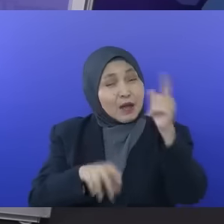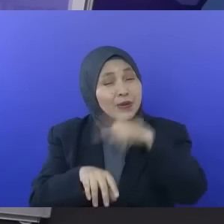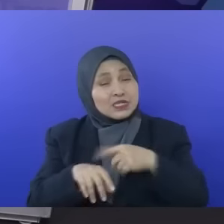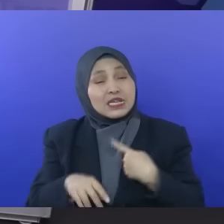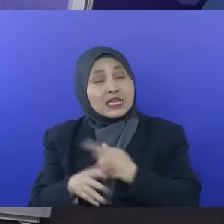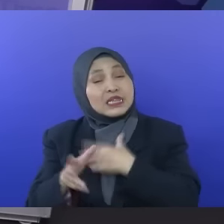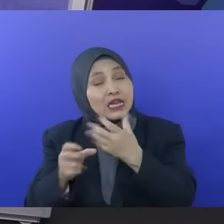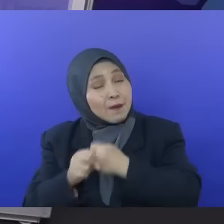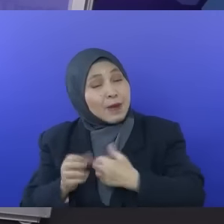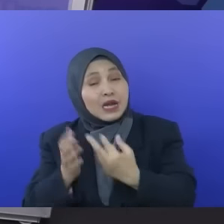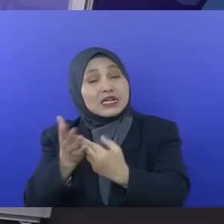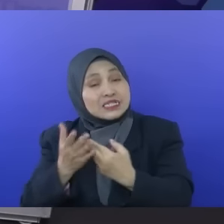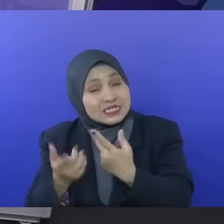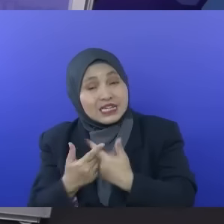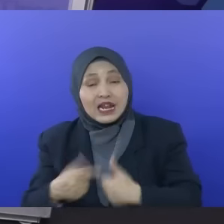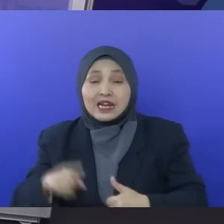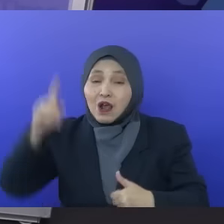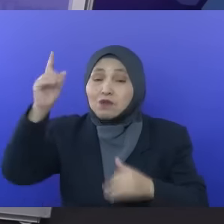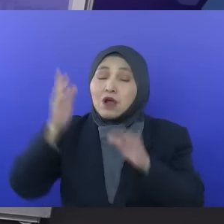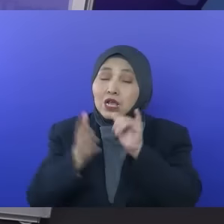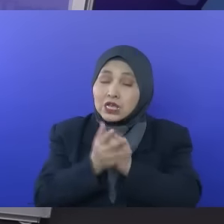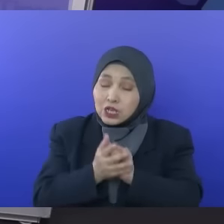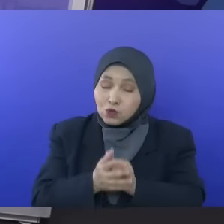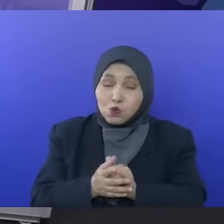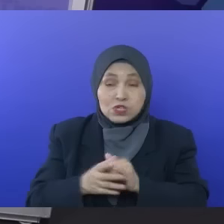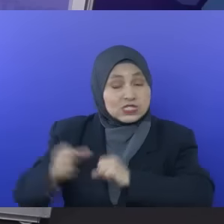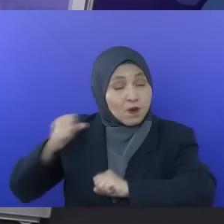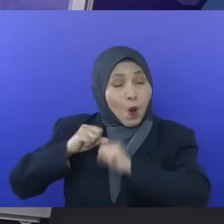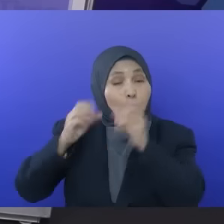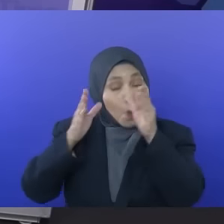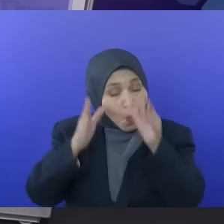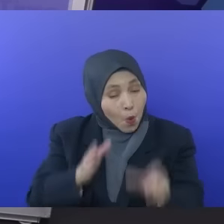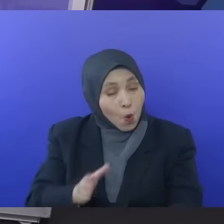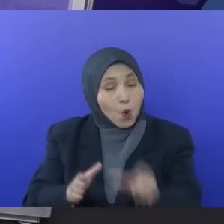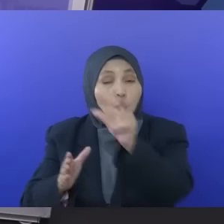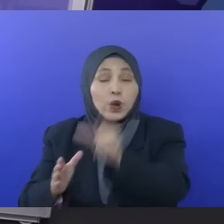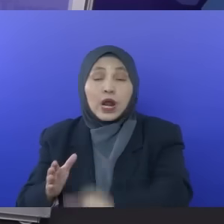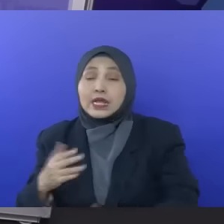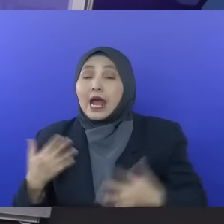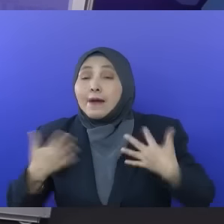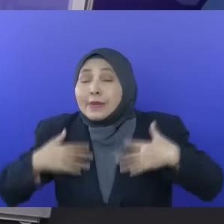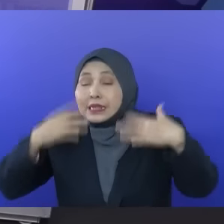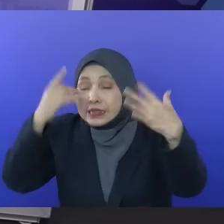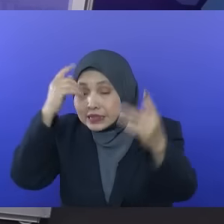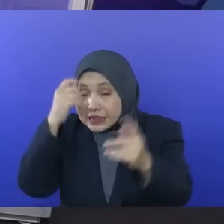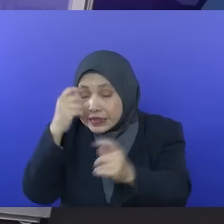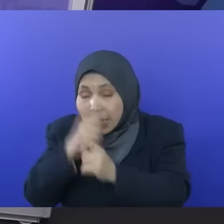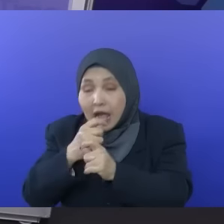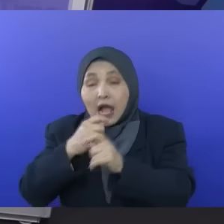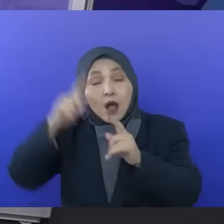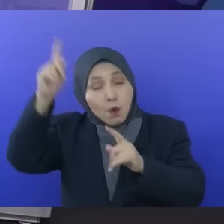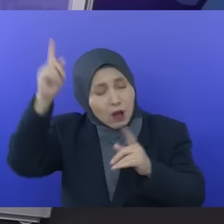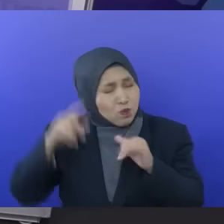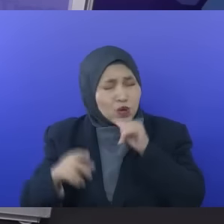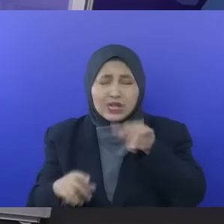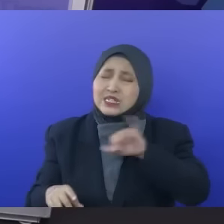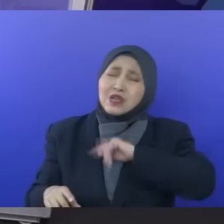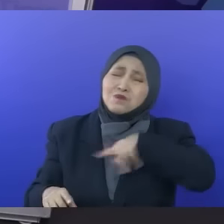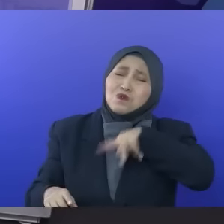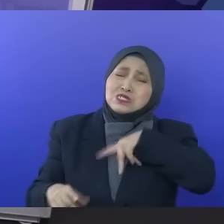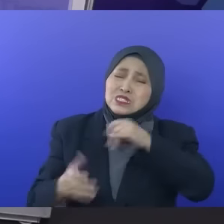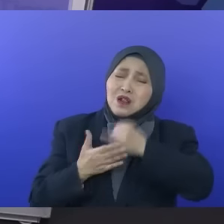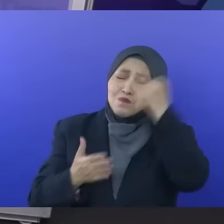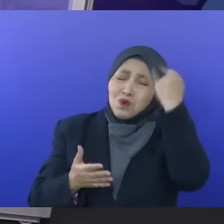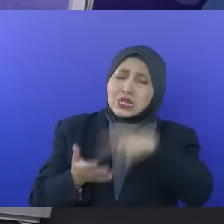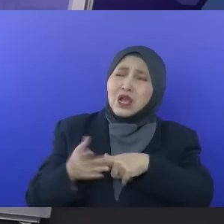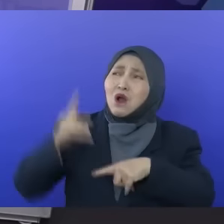dapat rezeki daripada Allah itu sifat orang bertaqwa dia tidak tahu sudah oke saya ada ilmu ini bukan milik saya milih Allah juga dengan